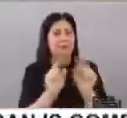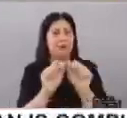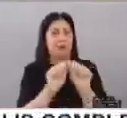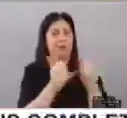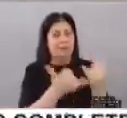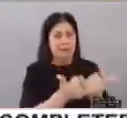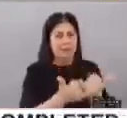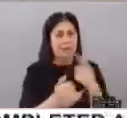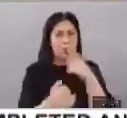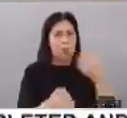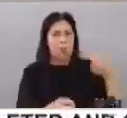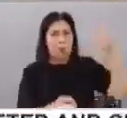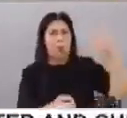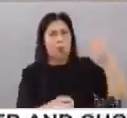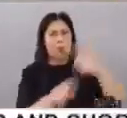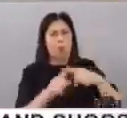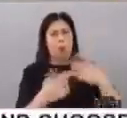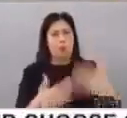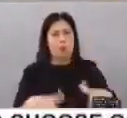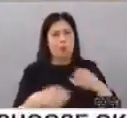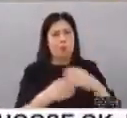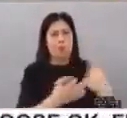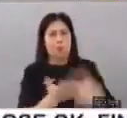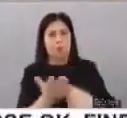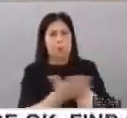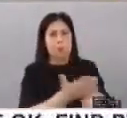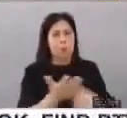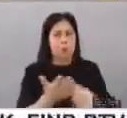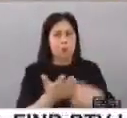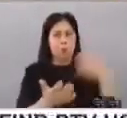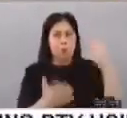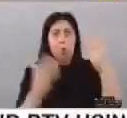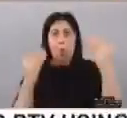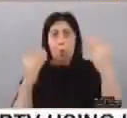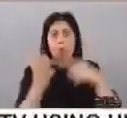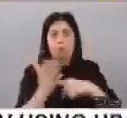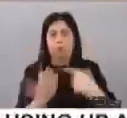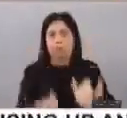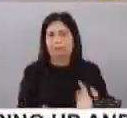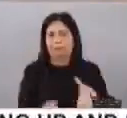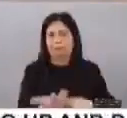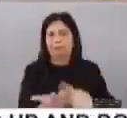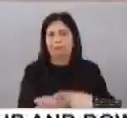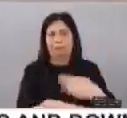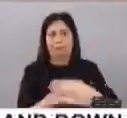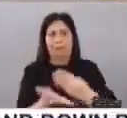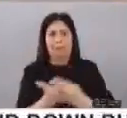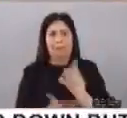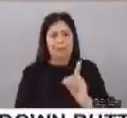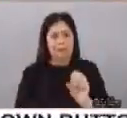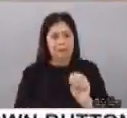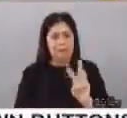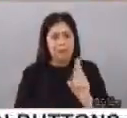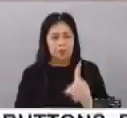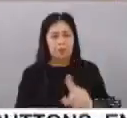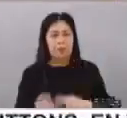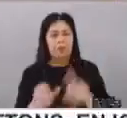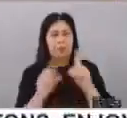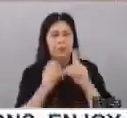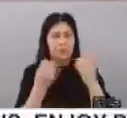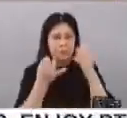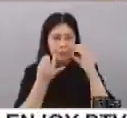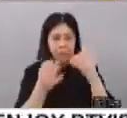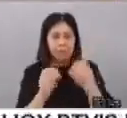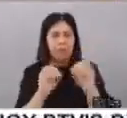Cavite, Dostruck, inilunsad at PCG, namahagi ng libro sa isang paaralan bilang bahagi ng eye care